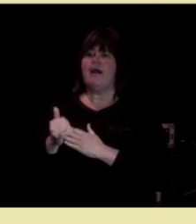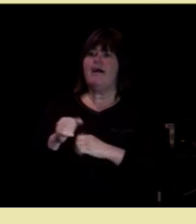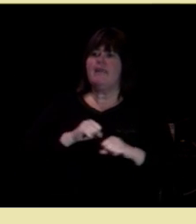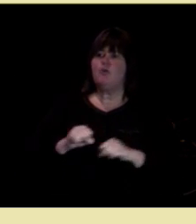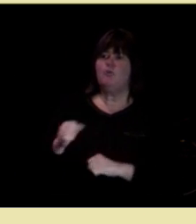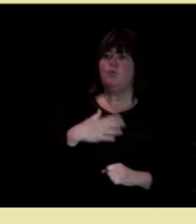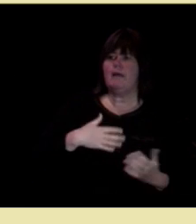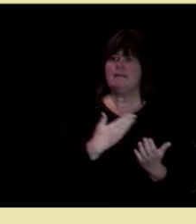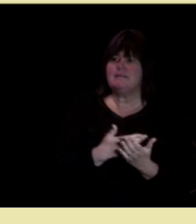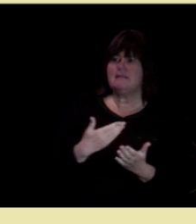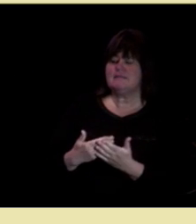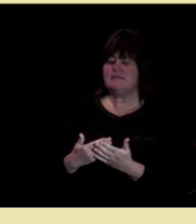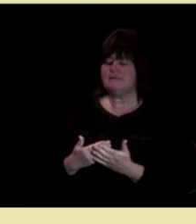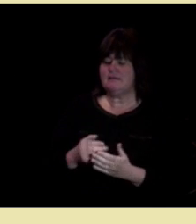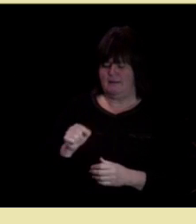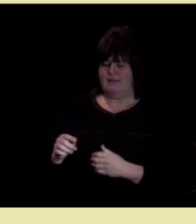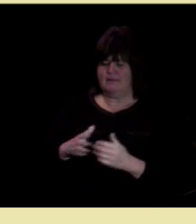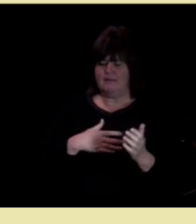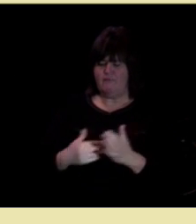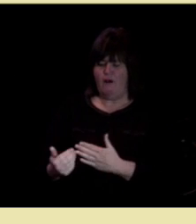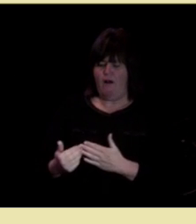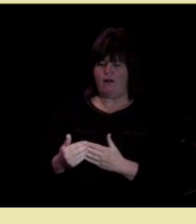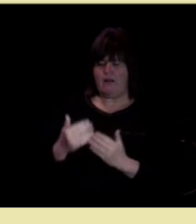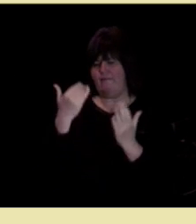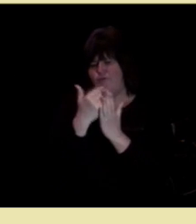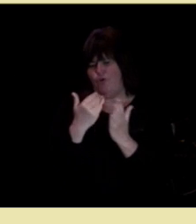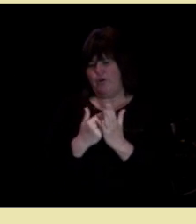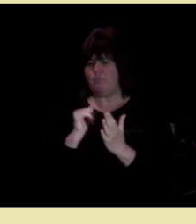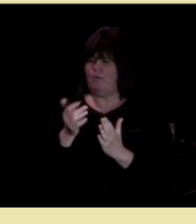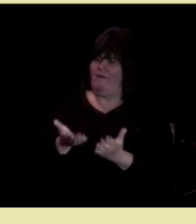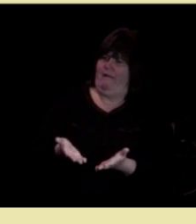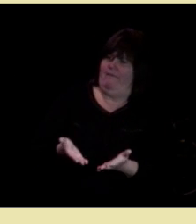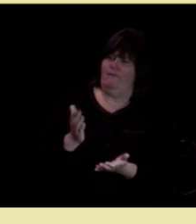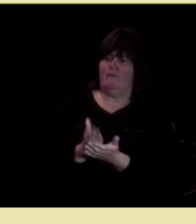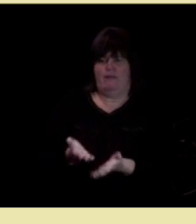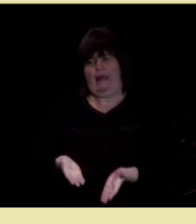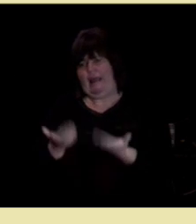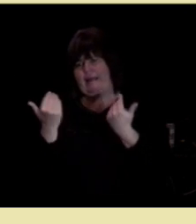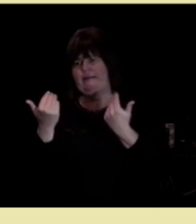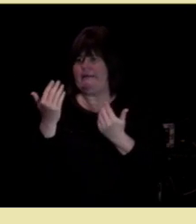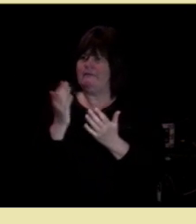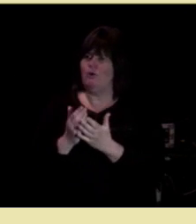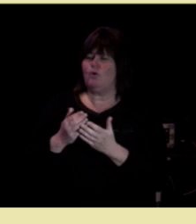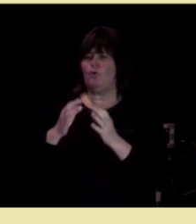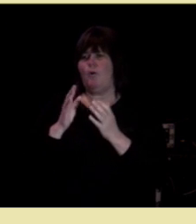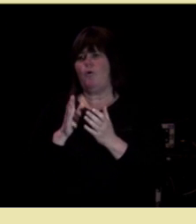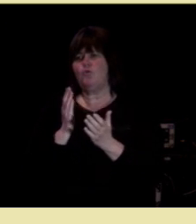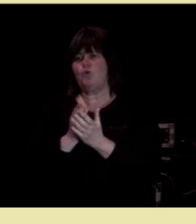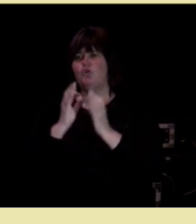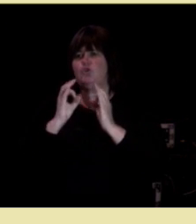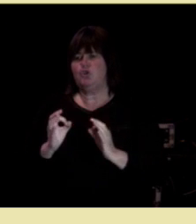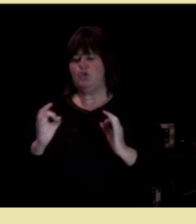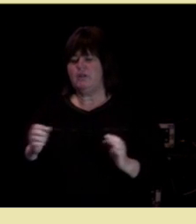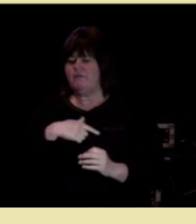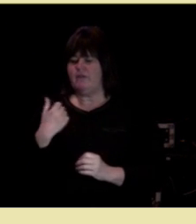faglige føringene må være enkle nok og tydelige nok til at vi kan beherske de med vår generelle kompetanse.